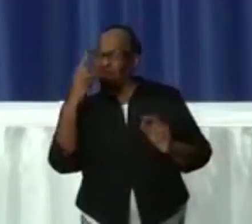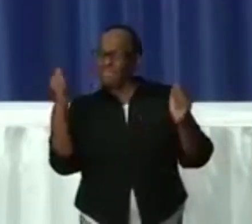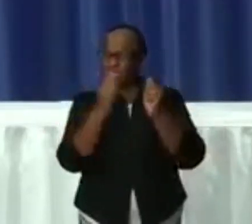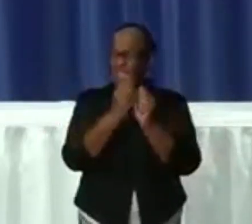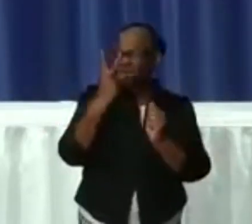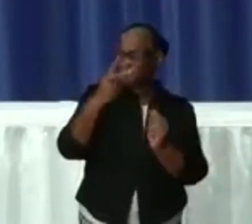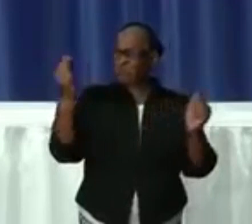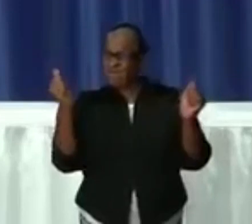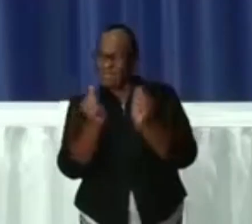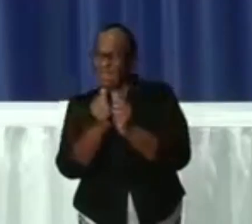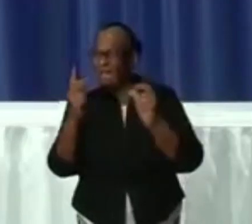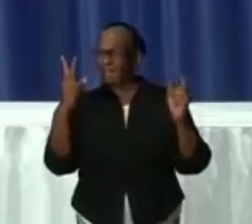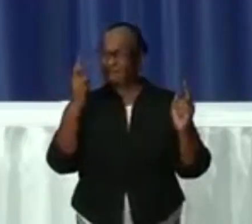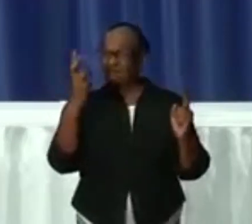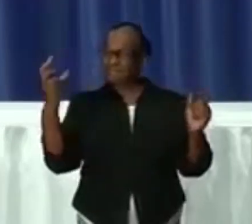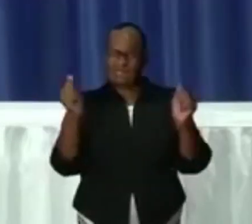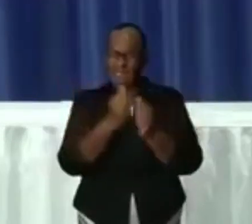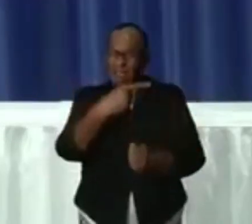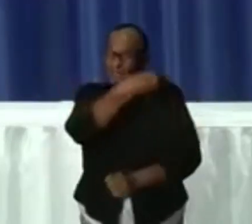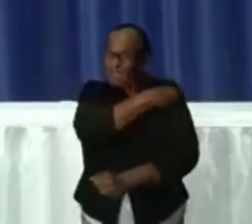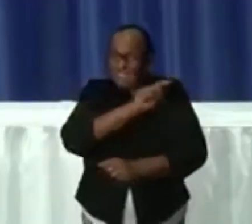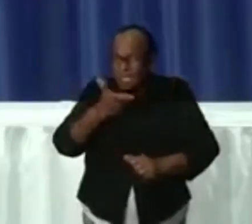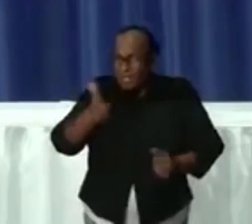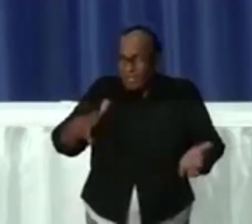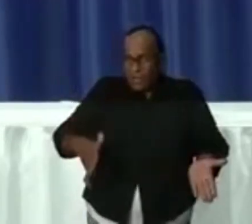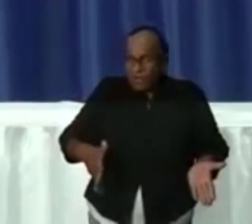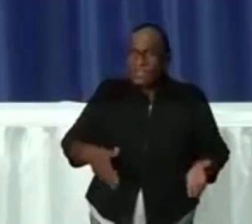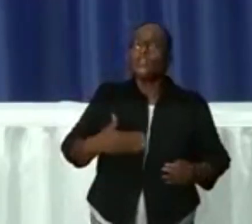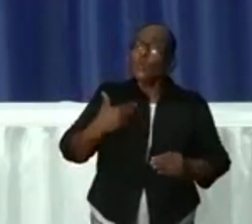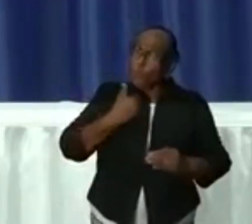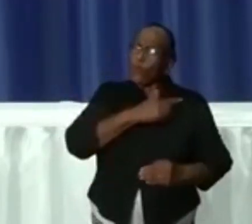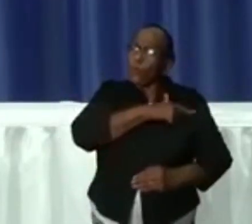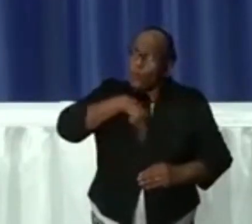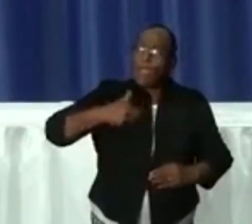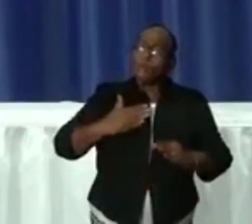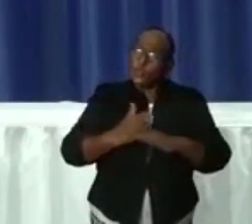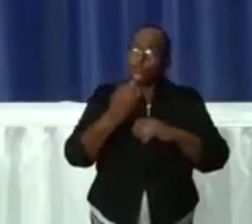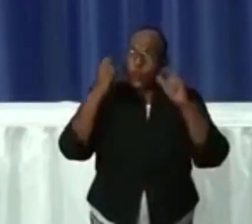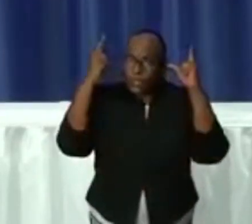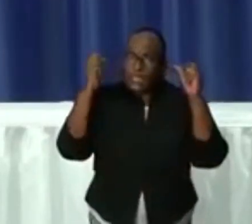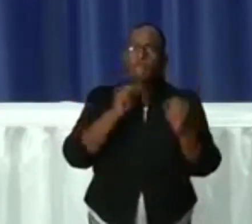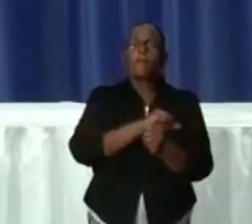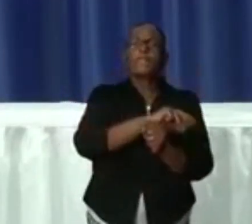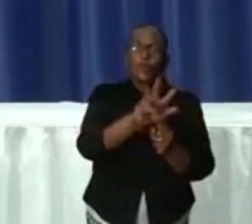2 jaar duren voordat die vaccin komt. We moeten gaan leven met die COVID-19.